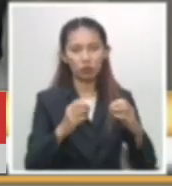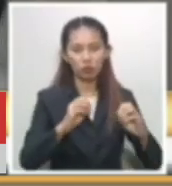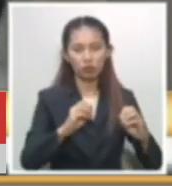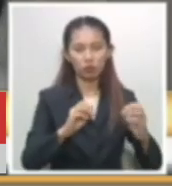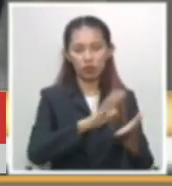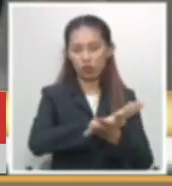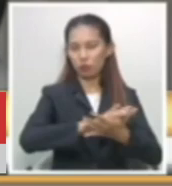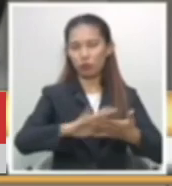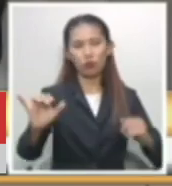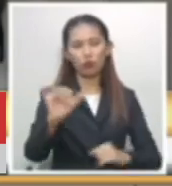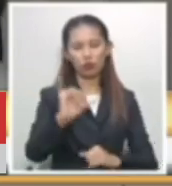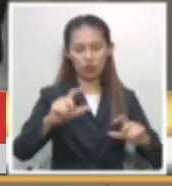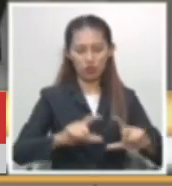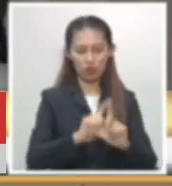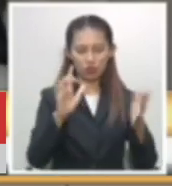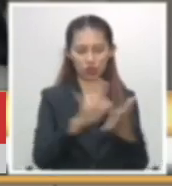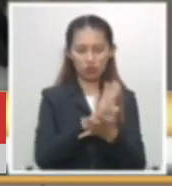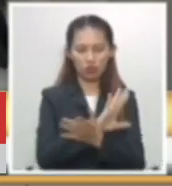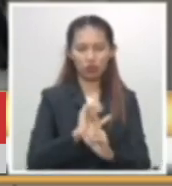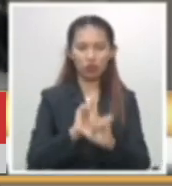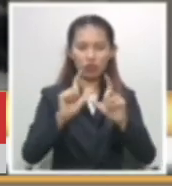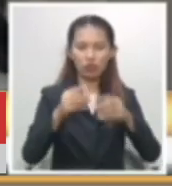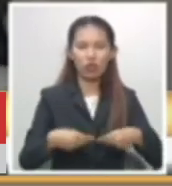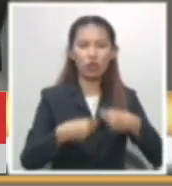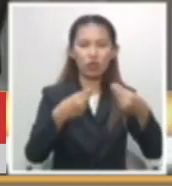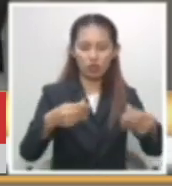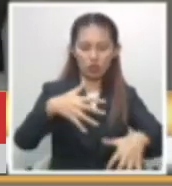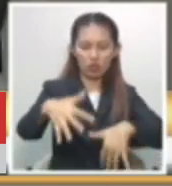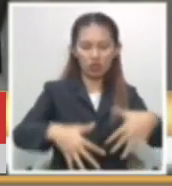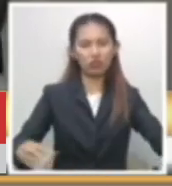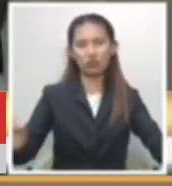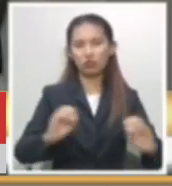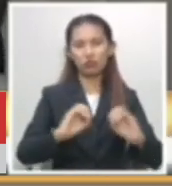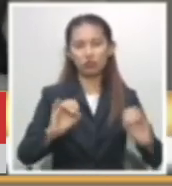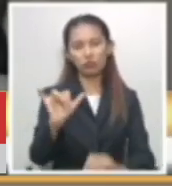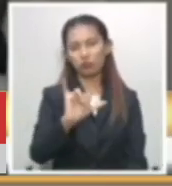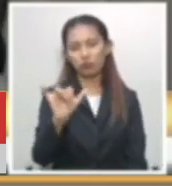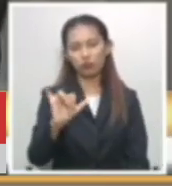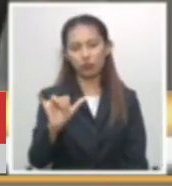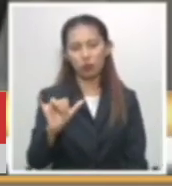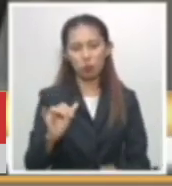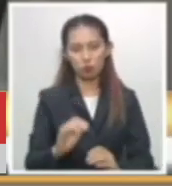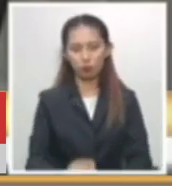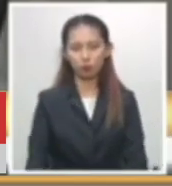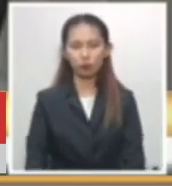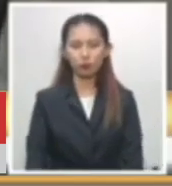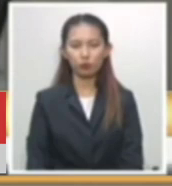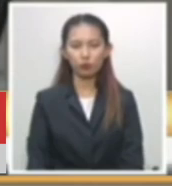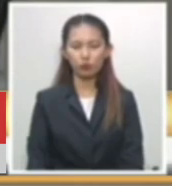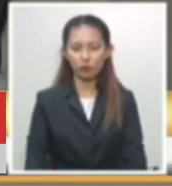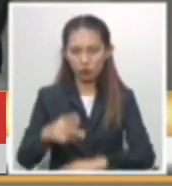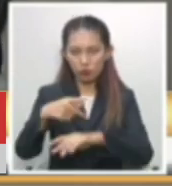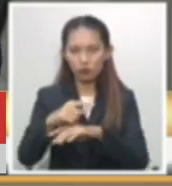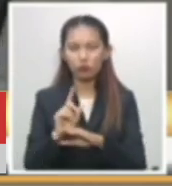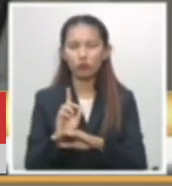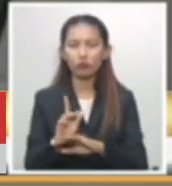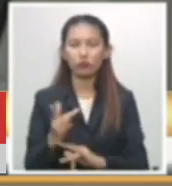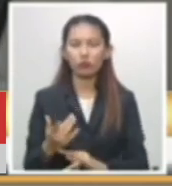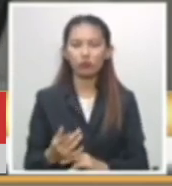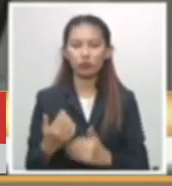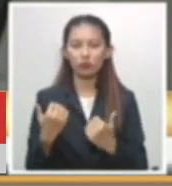นดให้ประชาชนจำนวนมากท่านประธานครับนี่คือนโยบาย